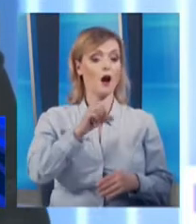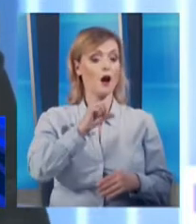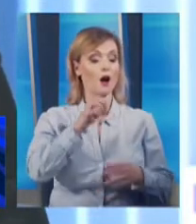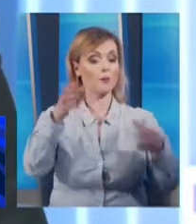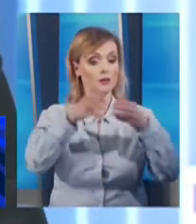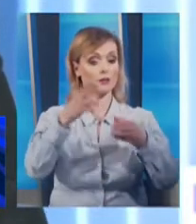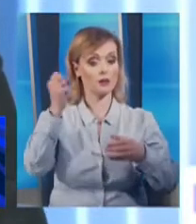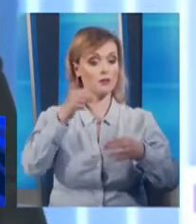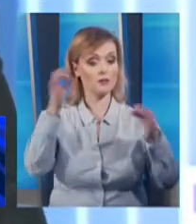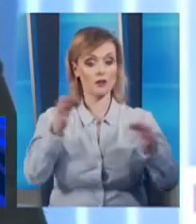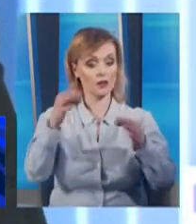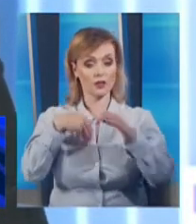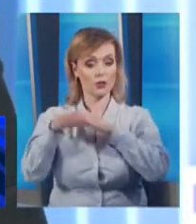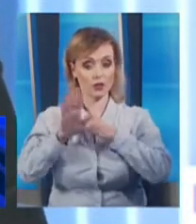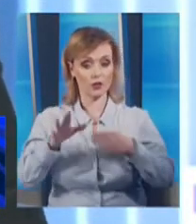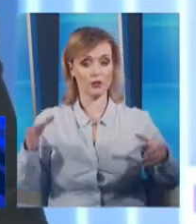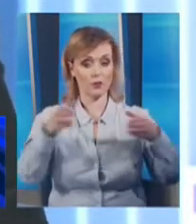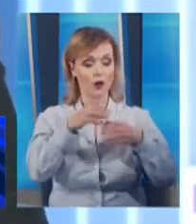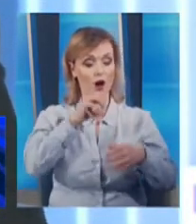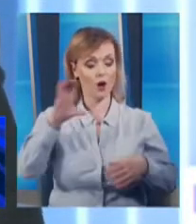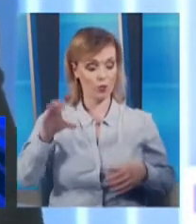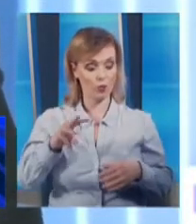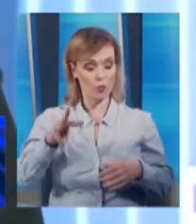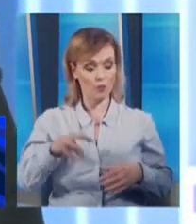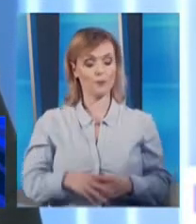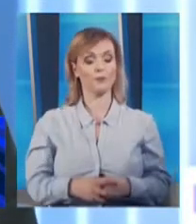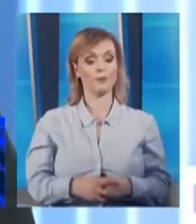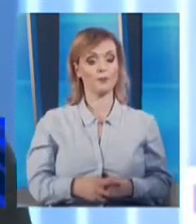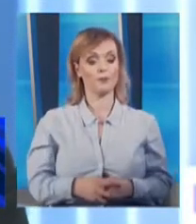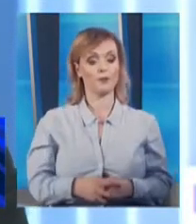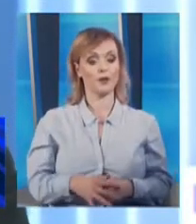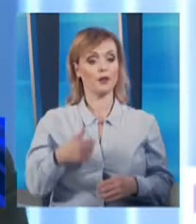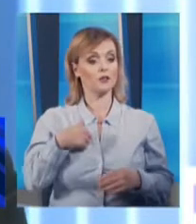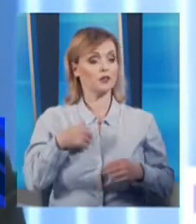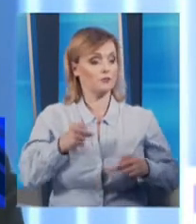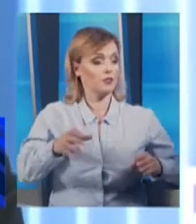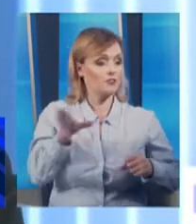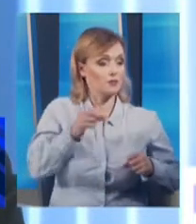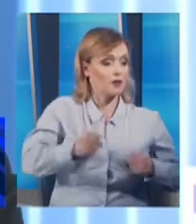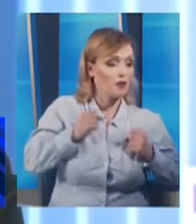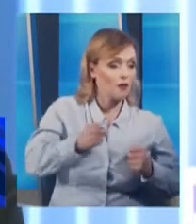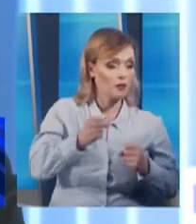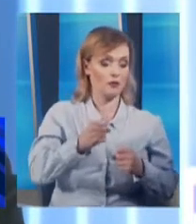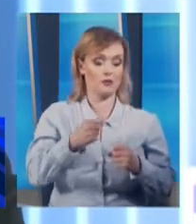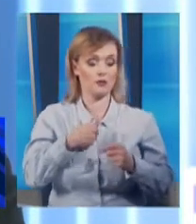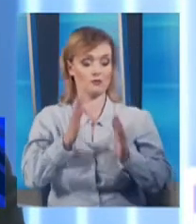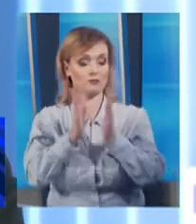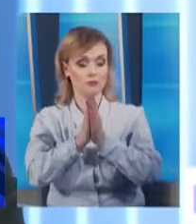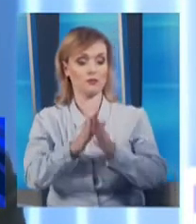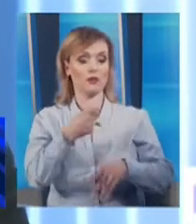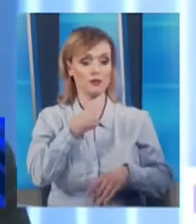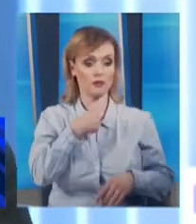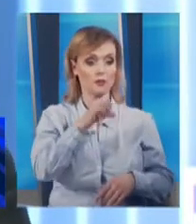niciodată, iar de dragul unității tuturor forțelor democratice, pro-europene și pro-românești din țară, îndemn, votați Andrei